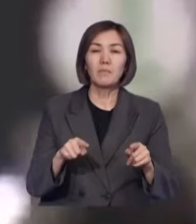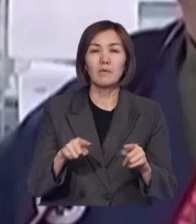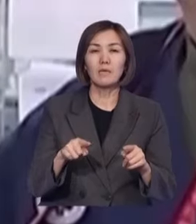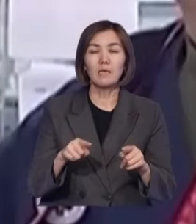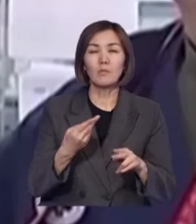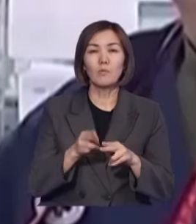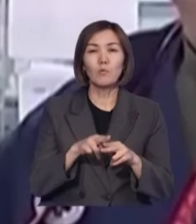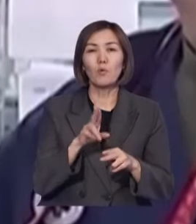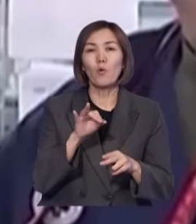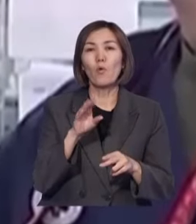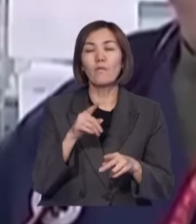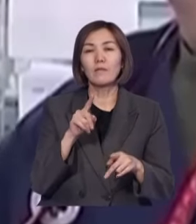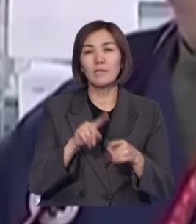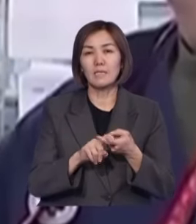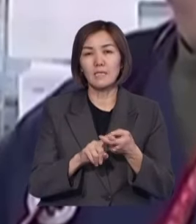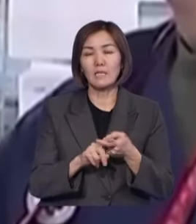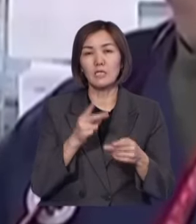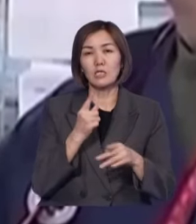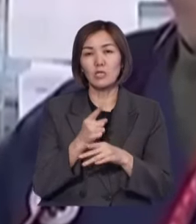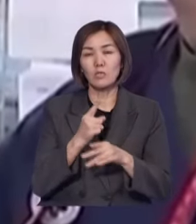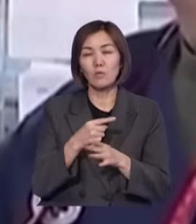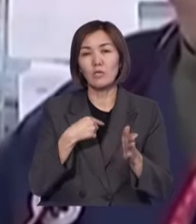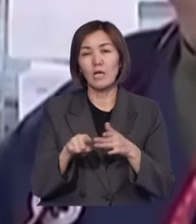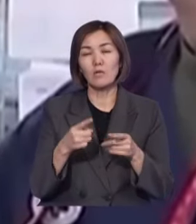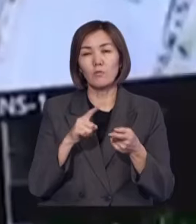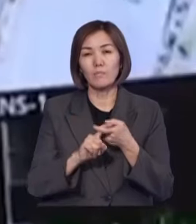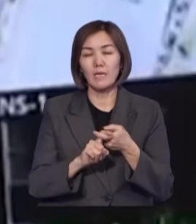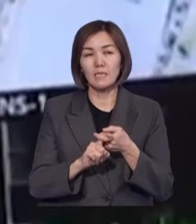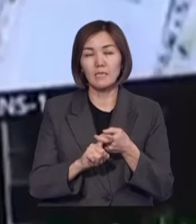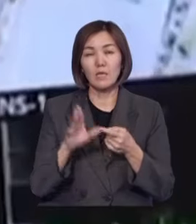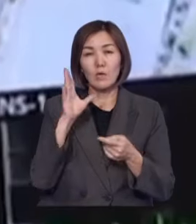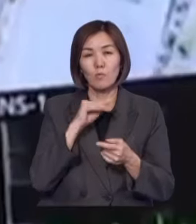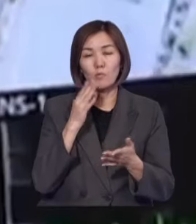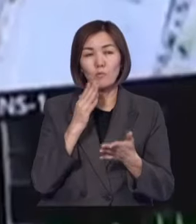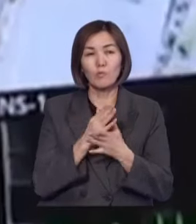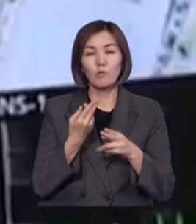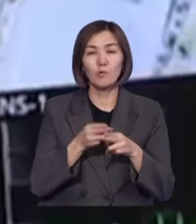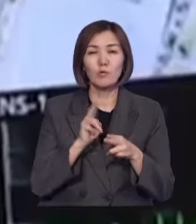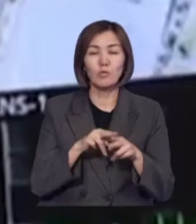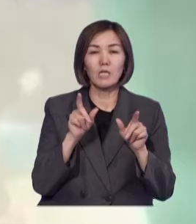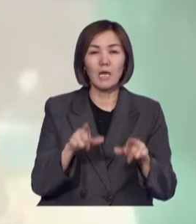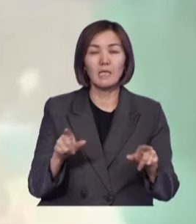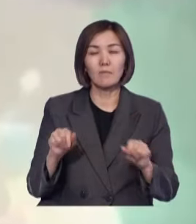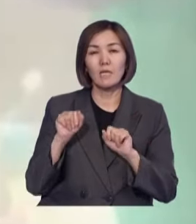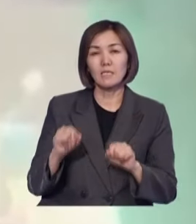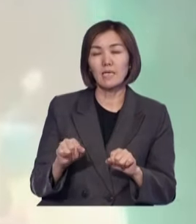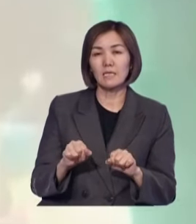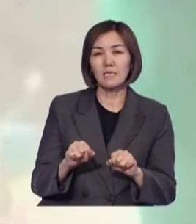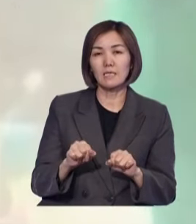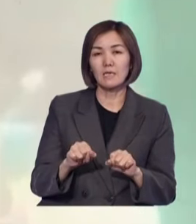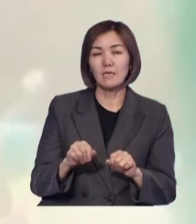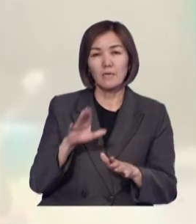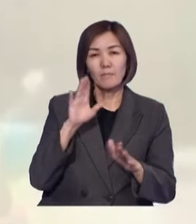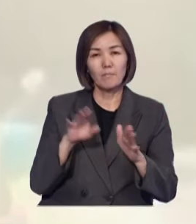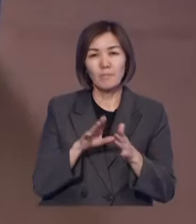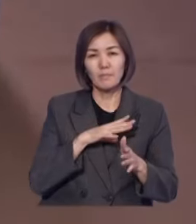бұл коронавирусқа қатысты шектеулердің алынып тасталуына байланысты болуы мүмкін. Өйткен адамдар сақтық шараларын сақтамайтын